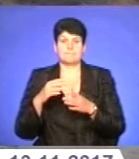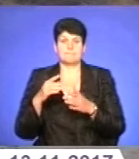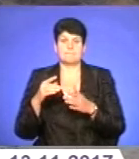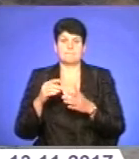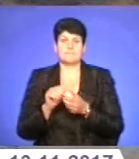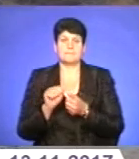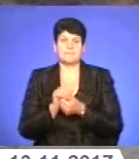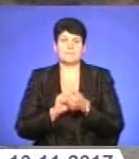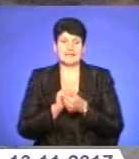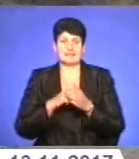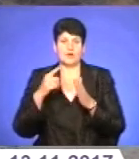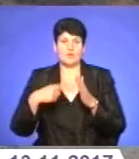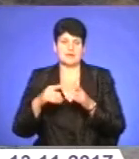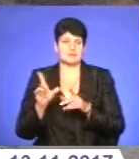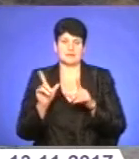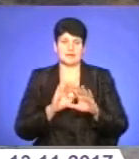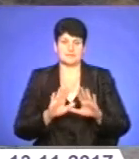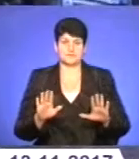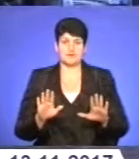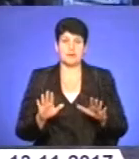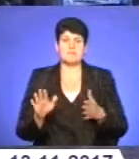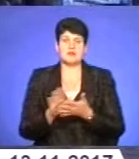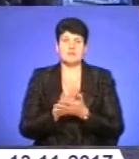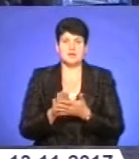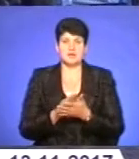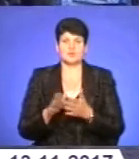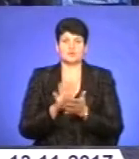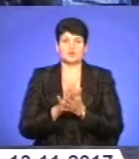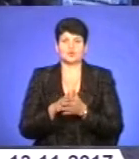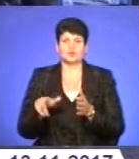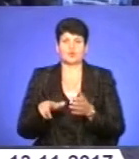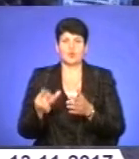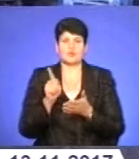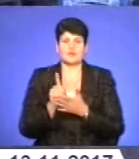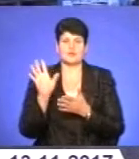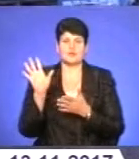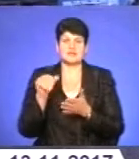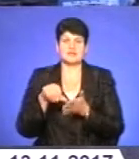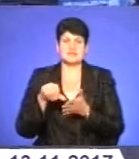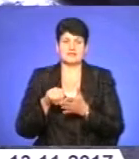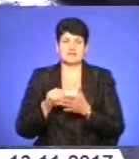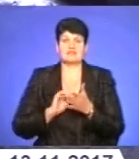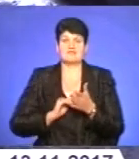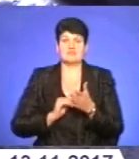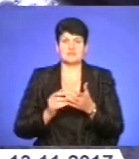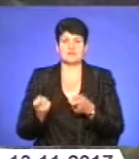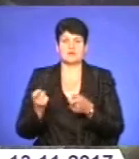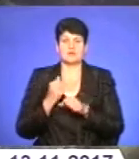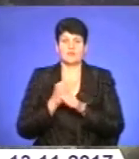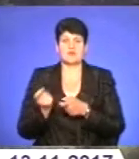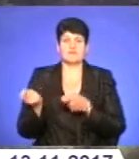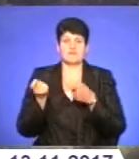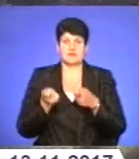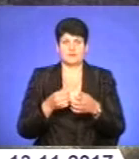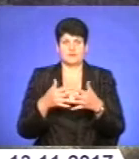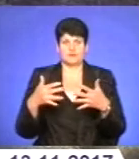У службі автомобільних доріг області кажуть, прибирати забруднену дорогу мають водії і представники агрофірм, які здійснюють вивіз продукції, а